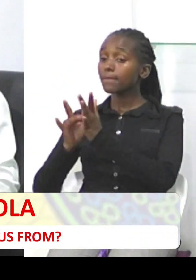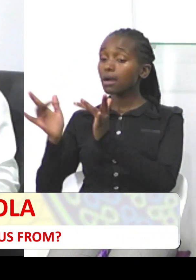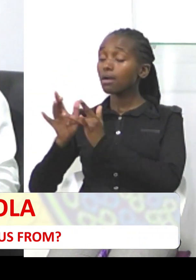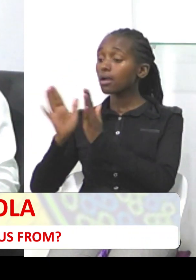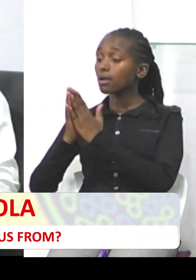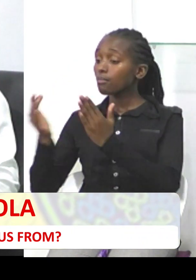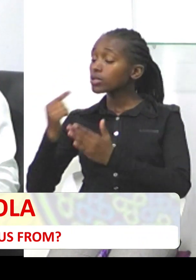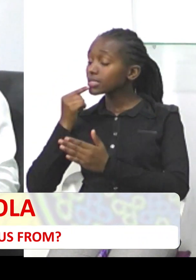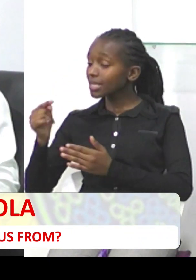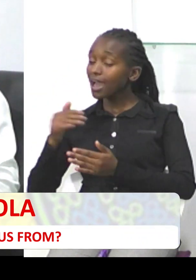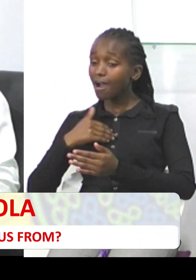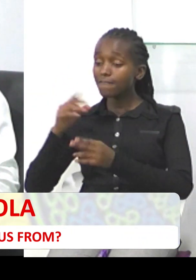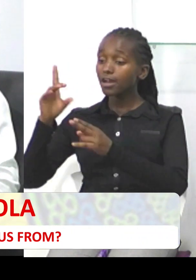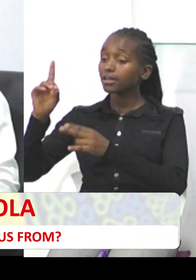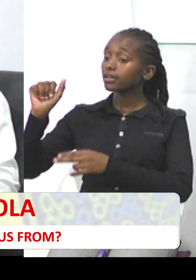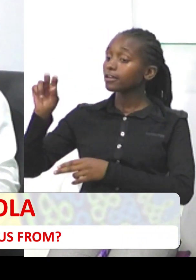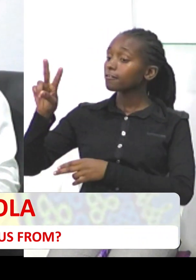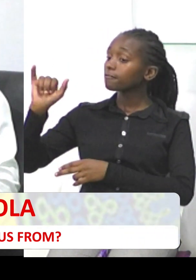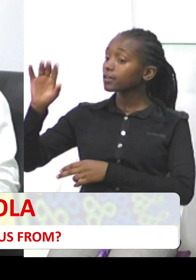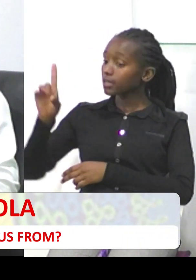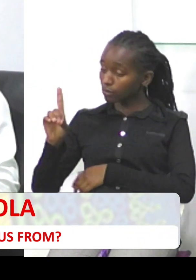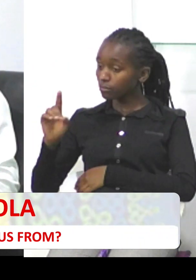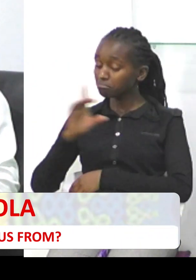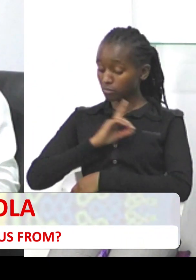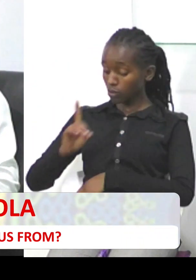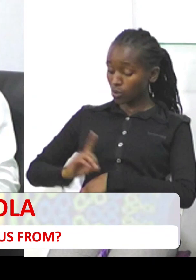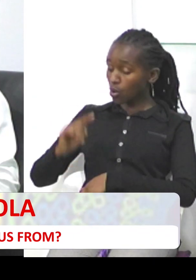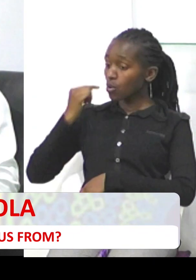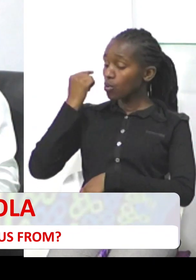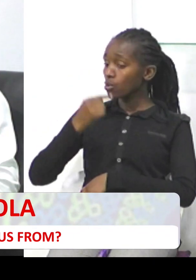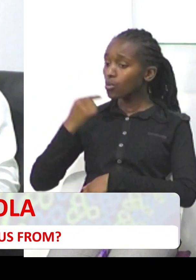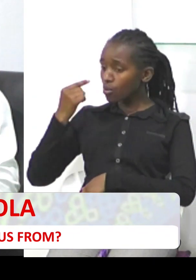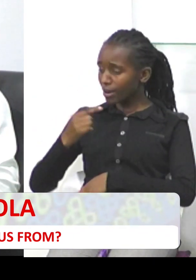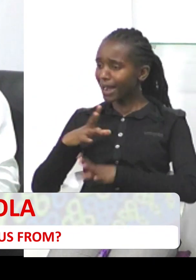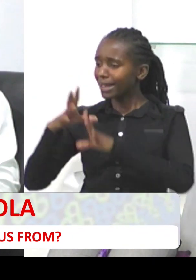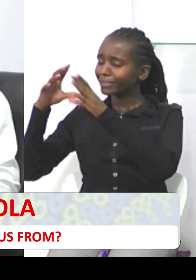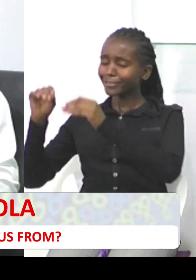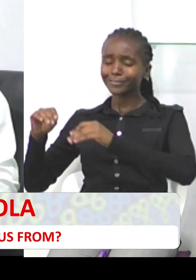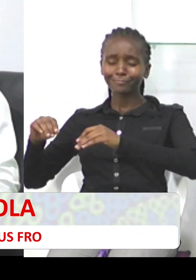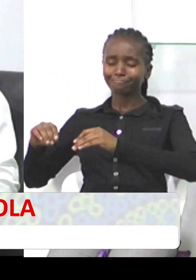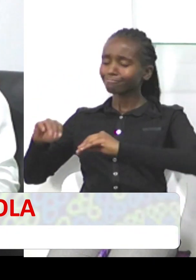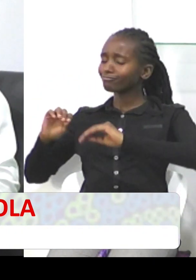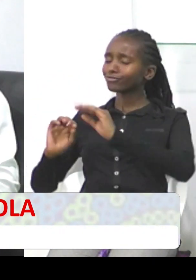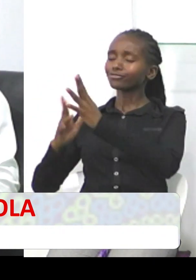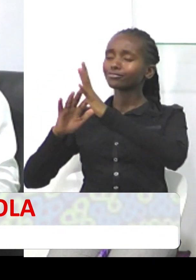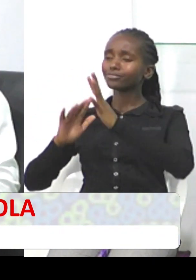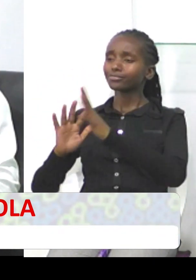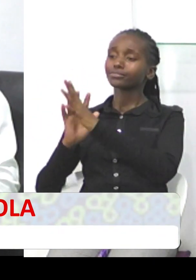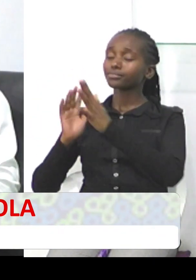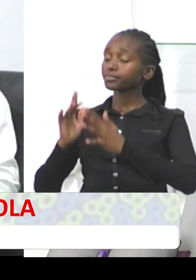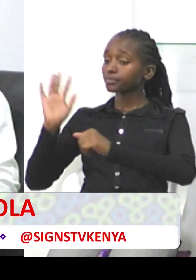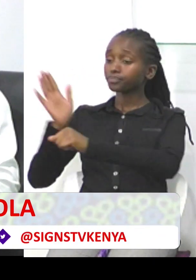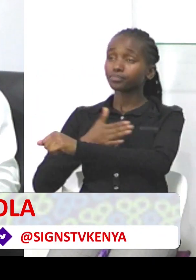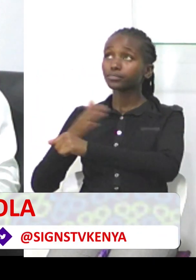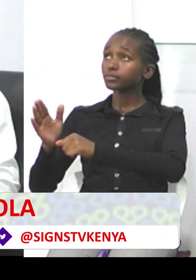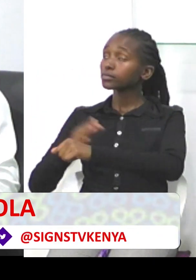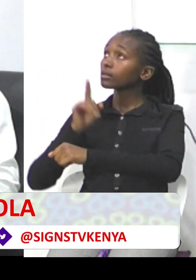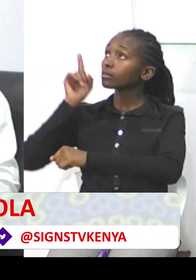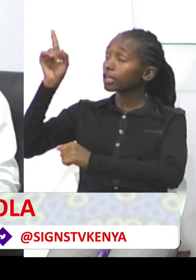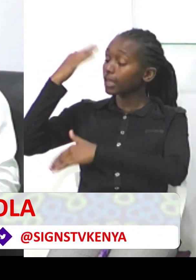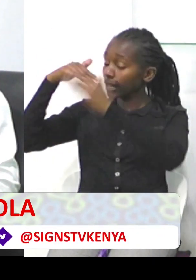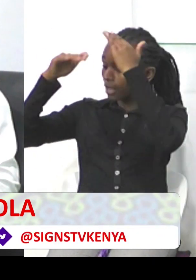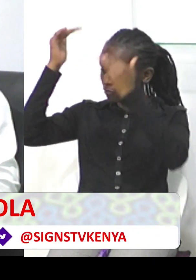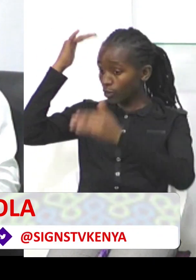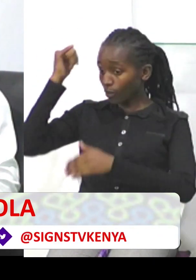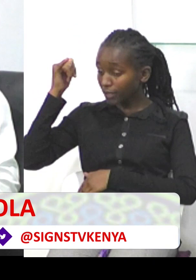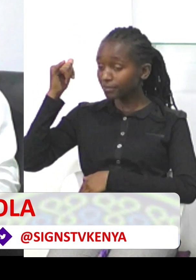Daudi alikuwa na guards ya kuifurahisha ufalme wa mbingu. Kwa sababu ya kitu kimoja. Kitu gani hicho?